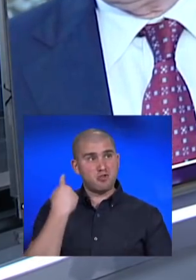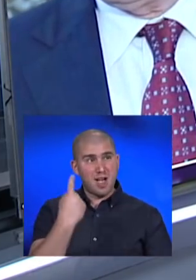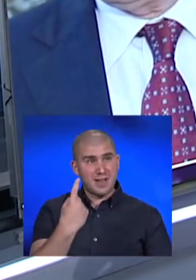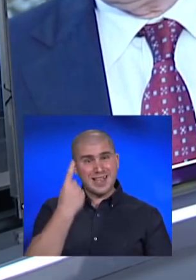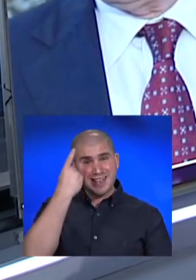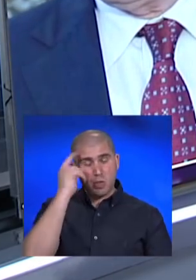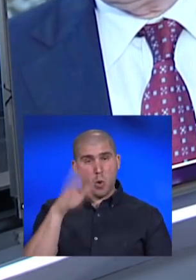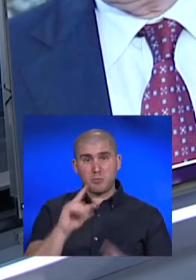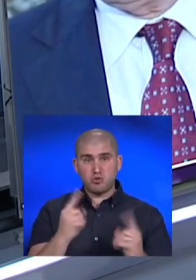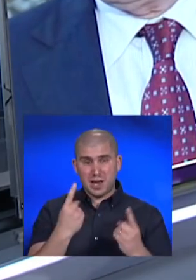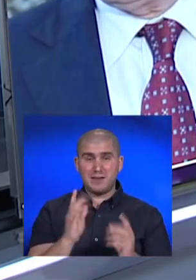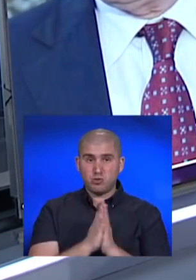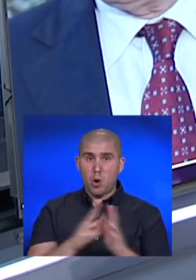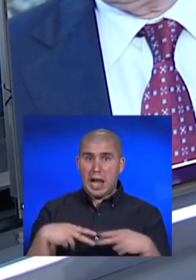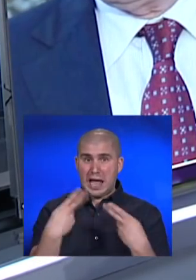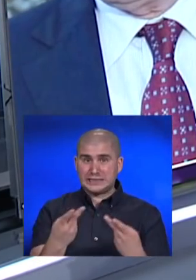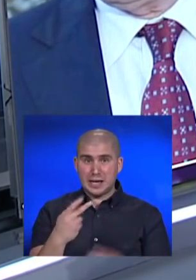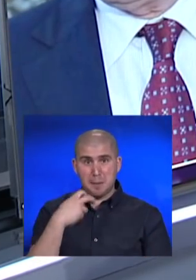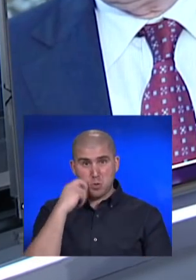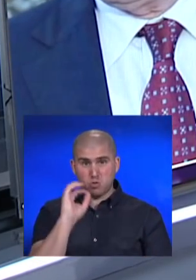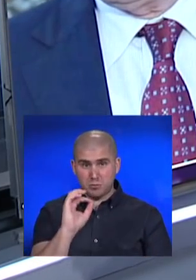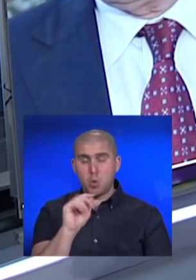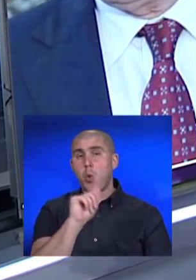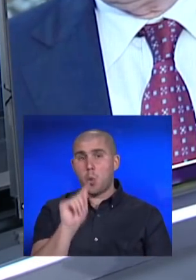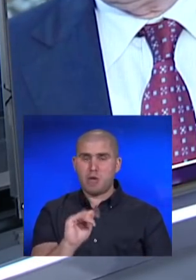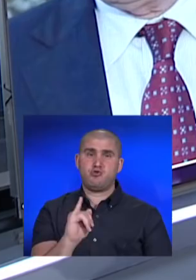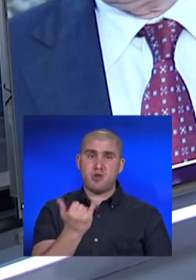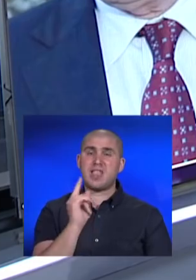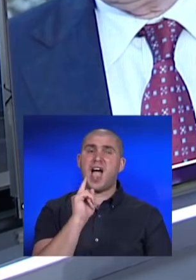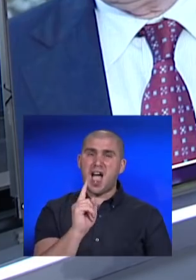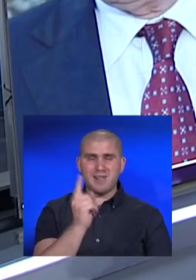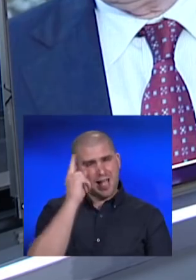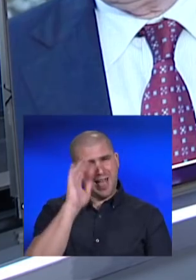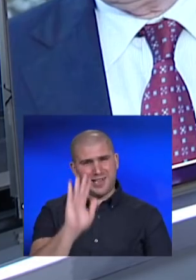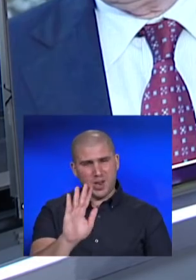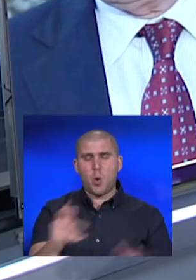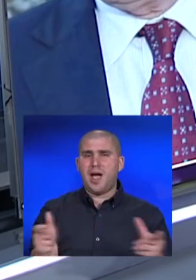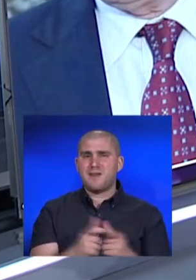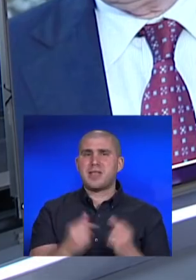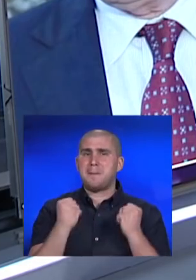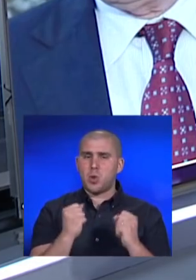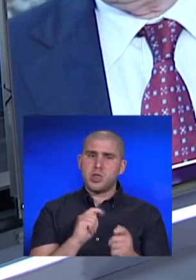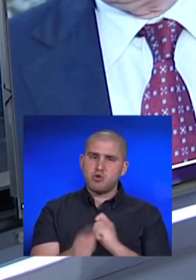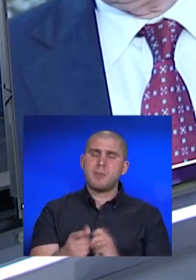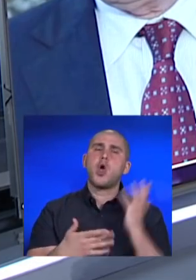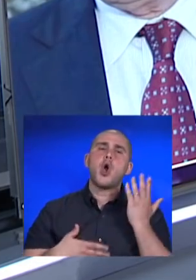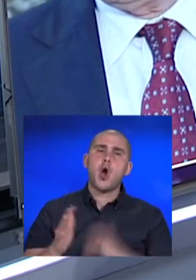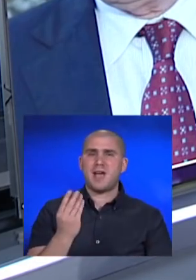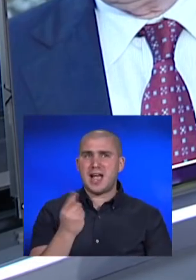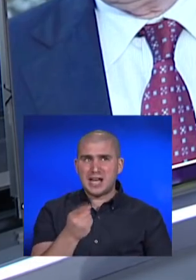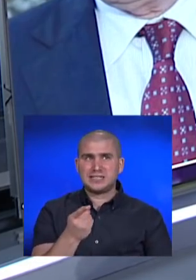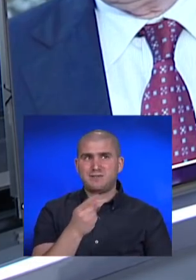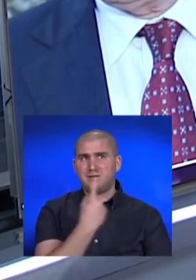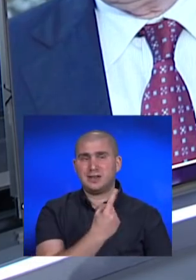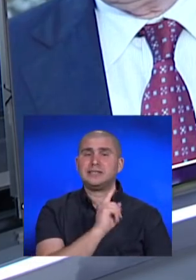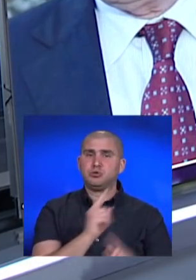התבקשו להחזיר את הבונוסים? ייתכן מאוד שכן, אבל אל דאגה. חברת הביטוח תשלם את רוב הכסף, לא הם. זה מה שקרה בבנק